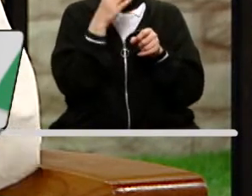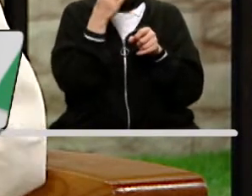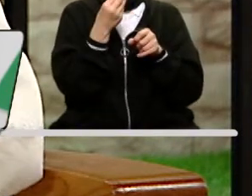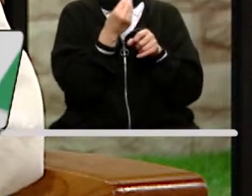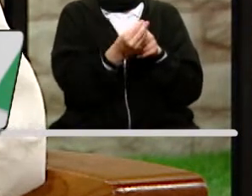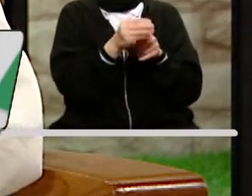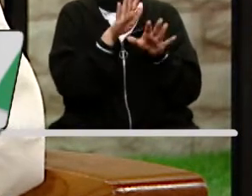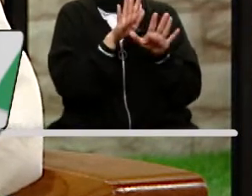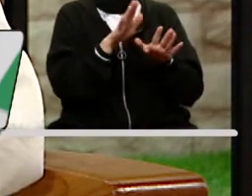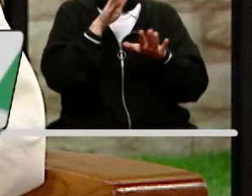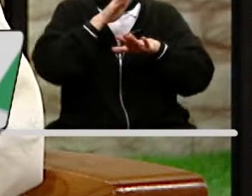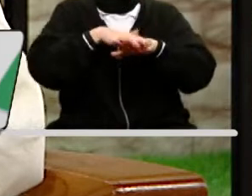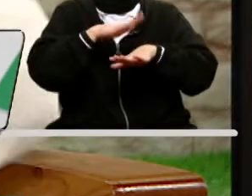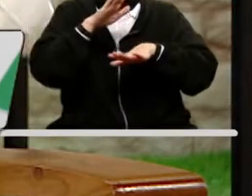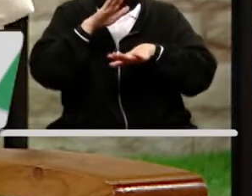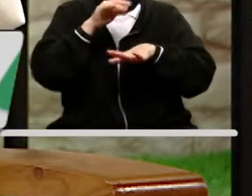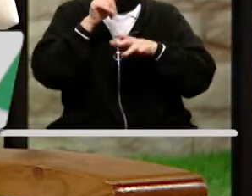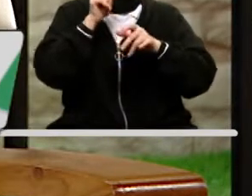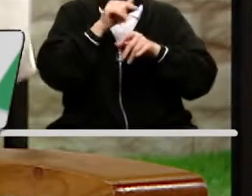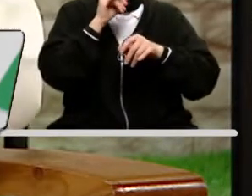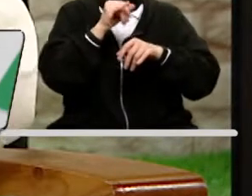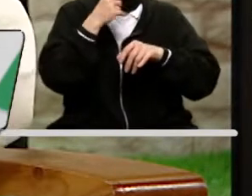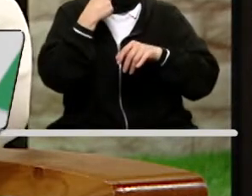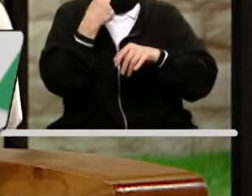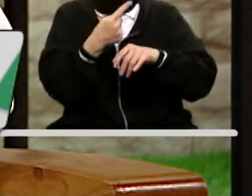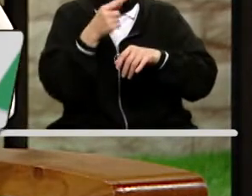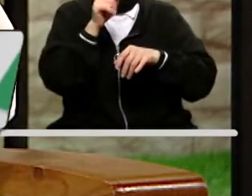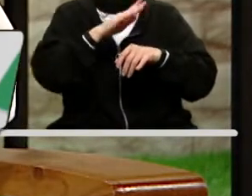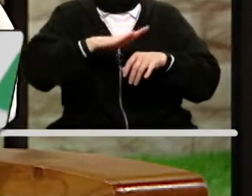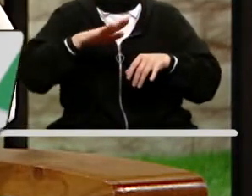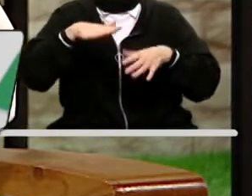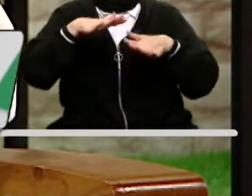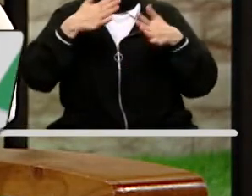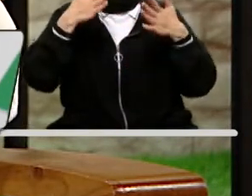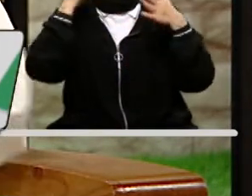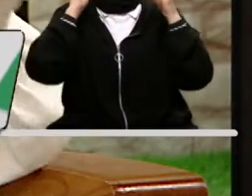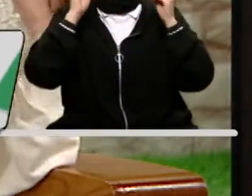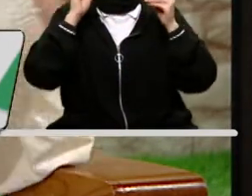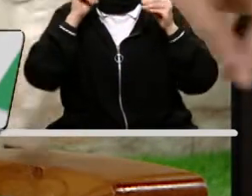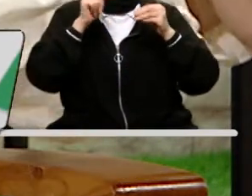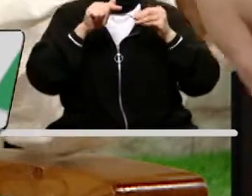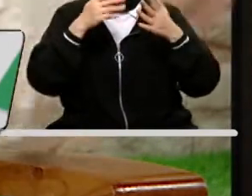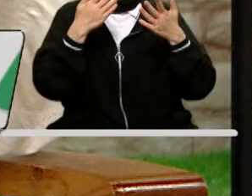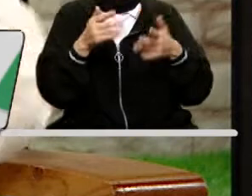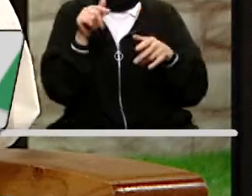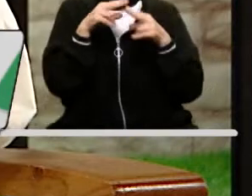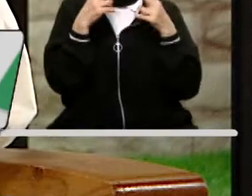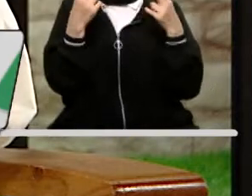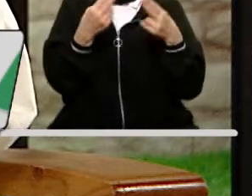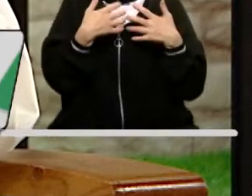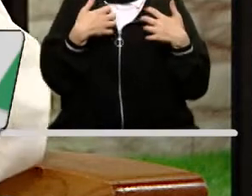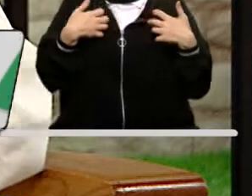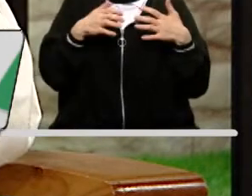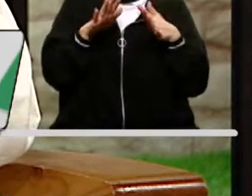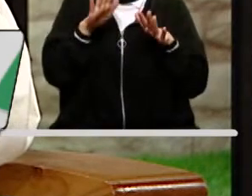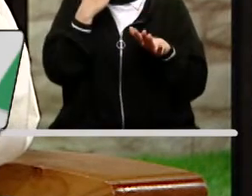zaman? Dur, yapma, etme, cız. Çocuğun beyninde neyi verdik? Evet, bu dünya güvenilmez. Sen bu dünyada şu sınırlar içerisindesin.